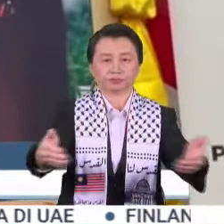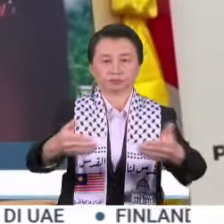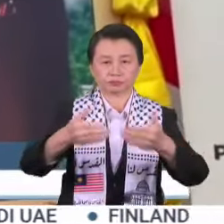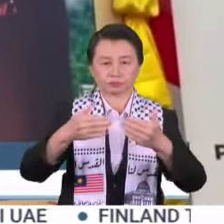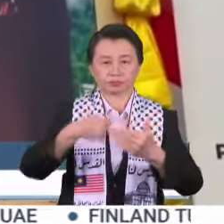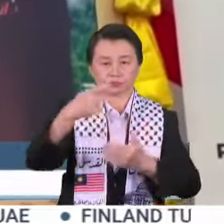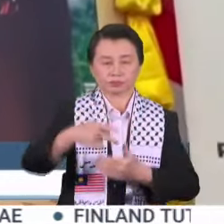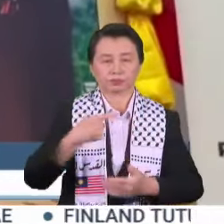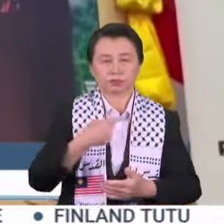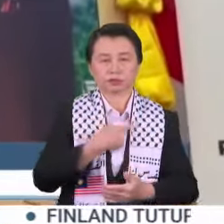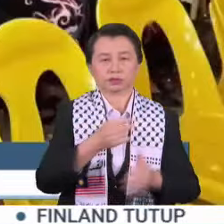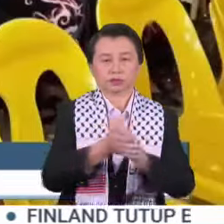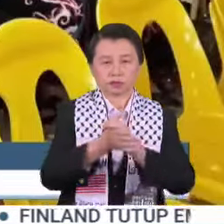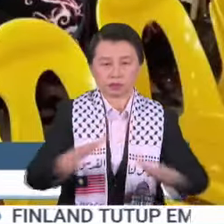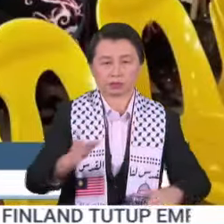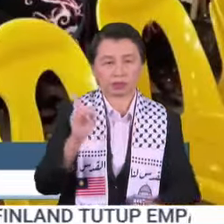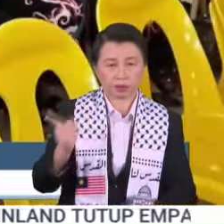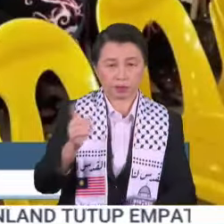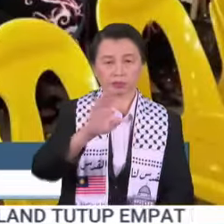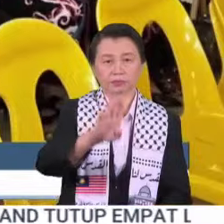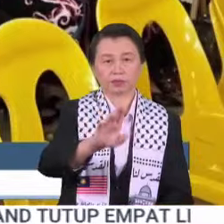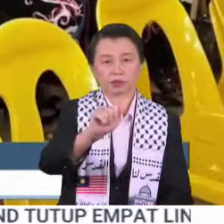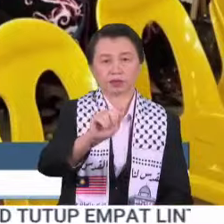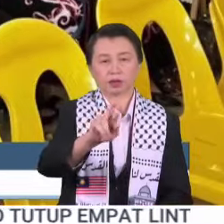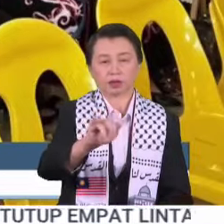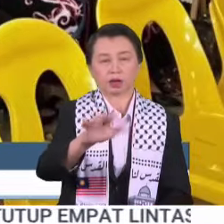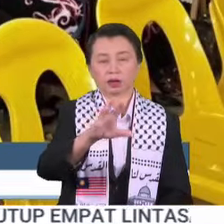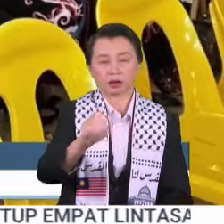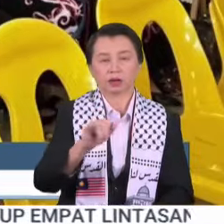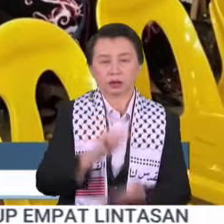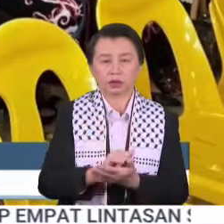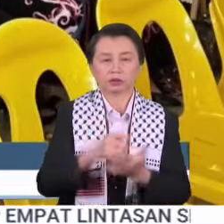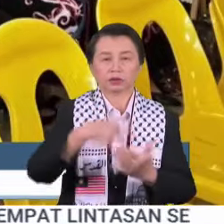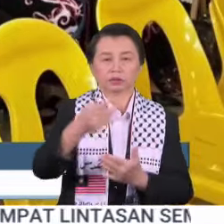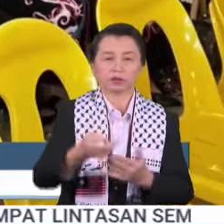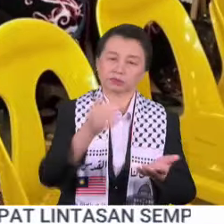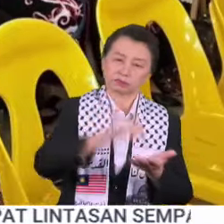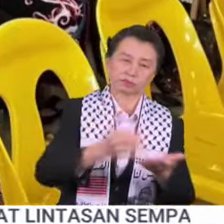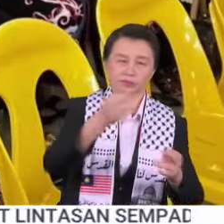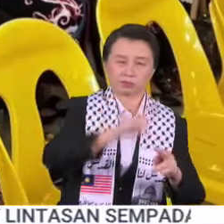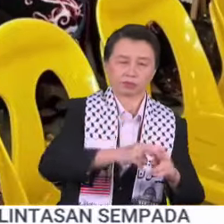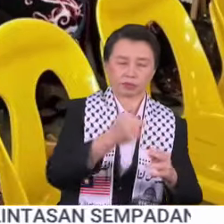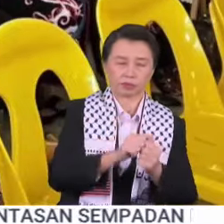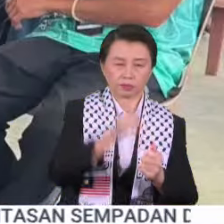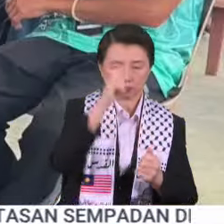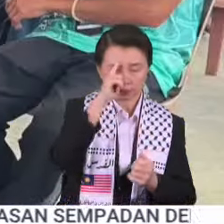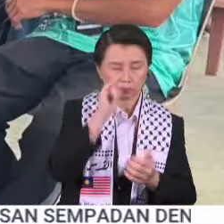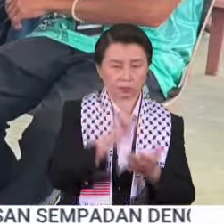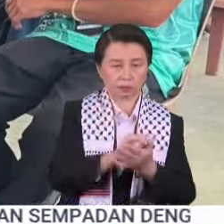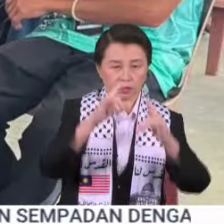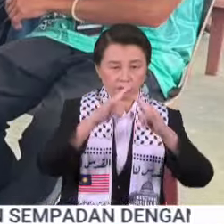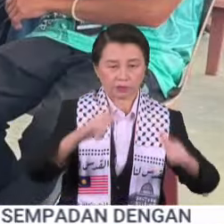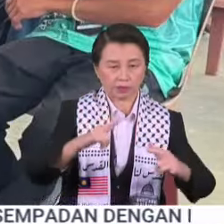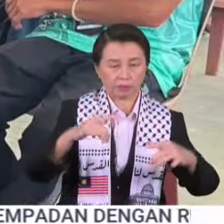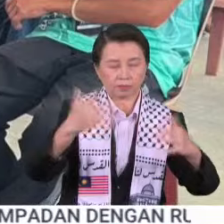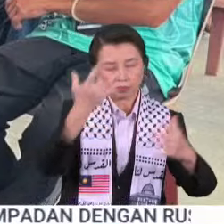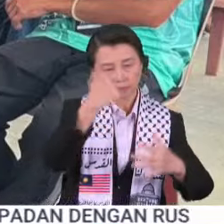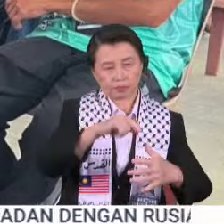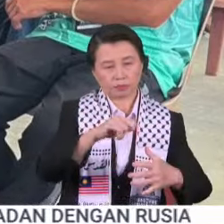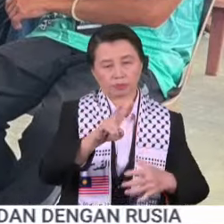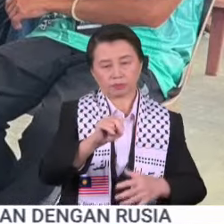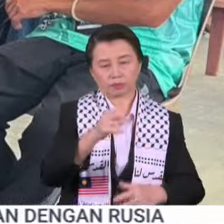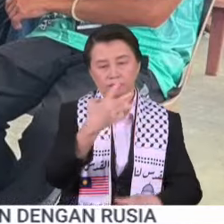program Kita Selamat di Barrio. Program tersebut merupakan penjenamaan semula daripada program Summer Camp yang dimulakan pada tahun